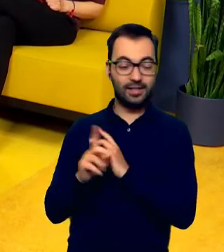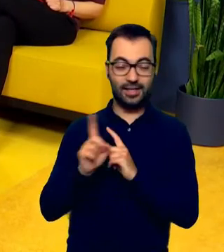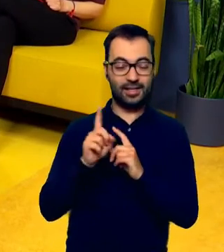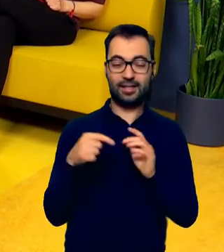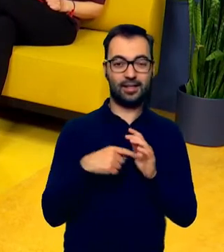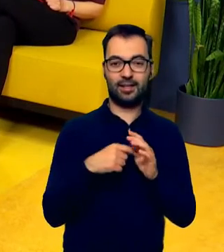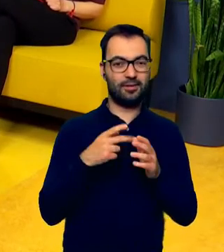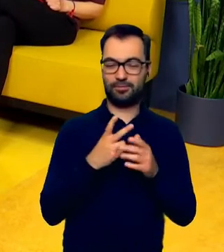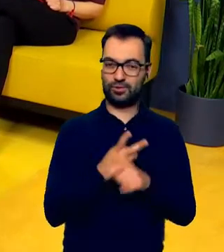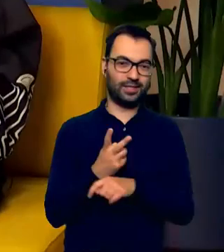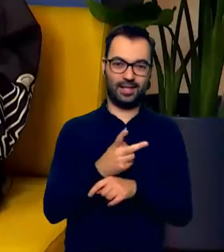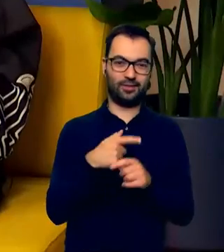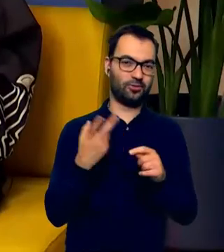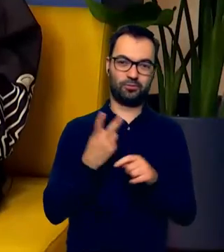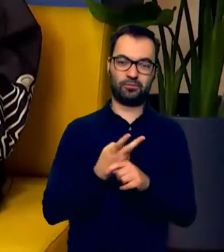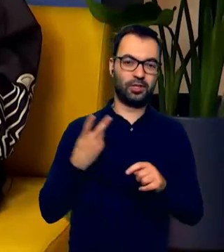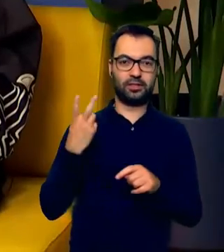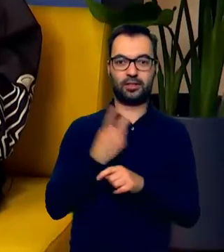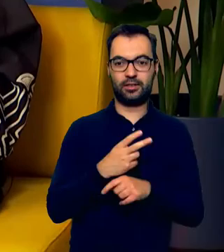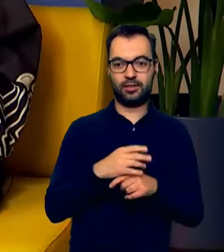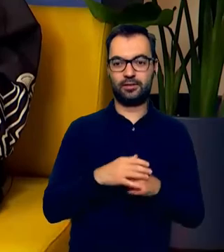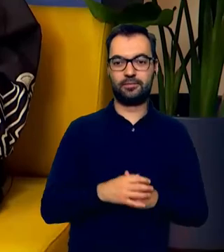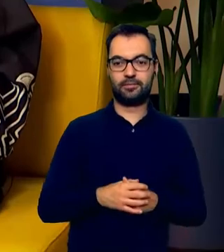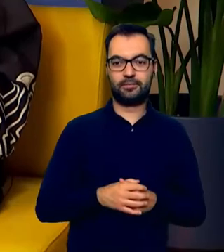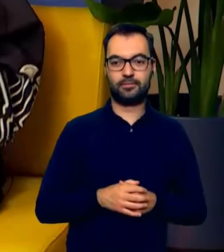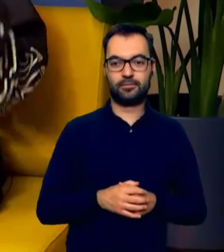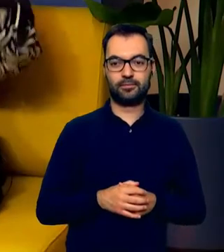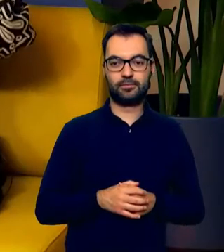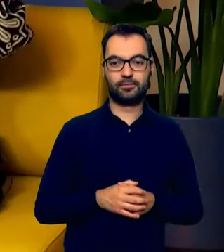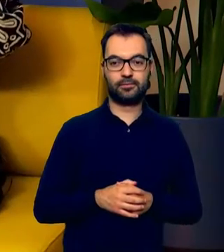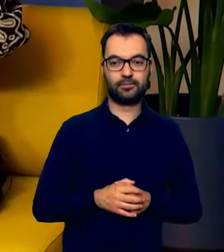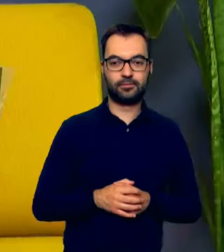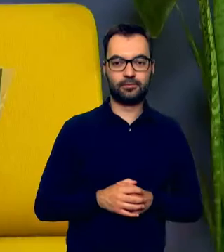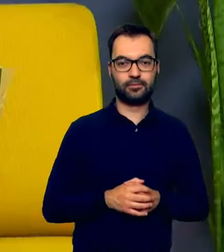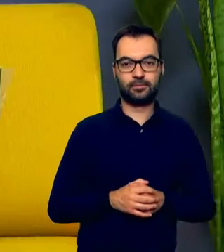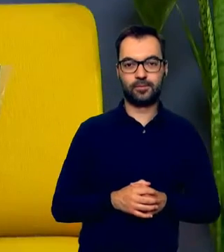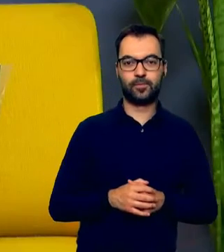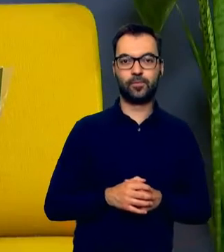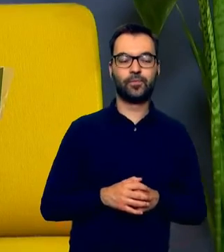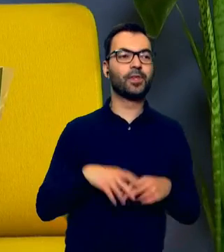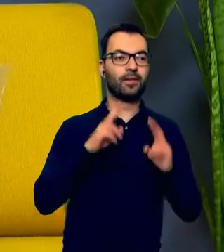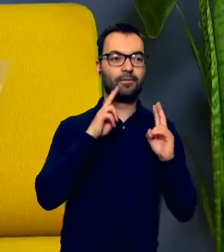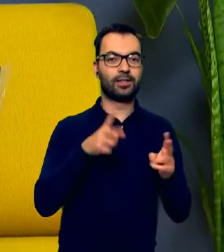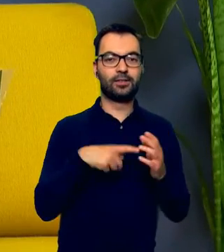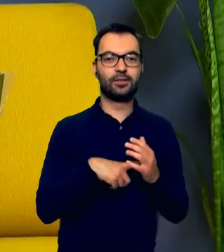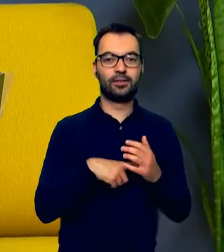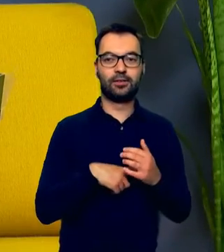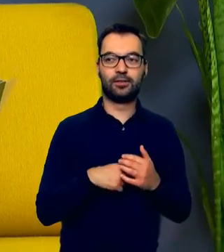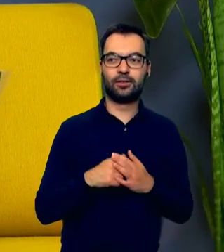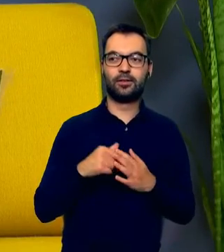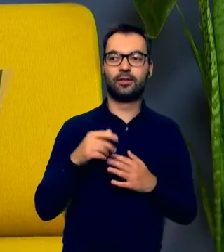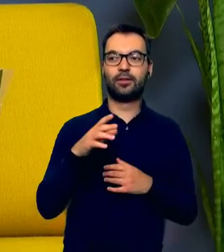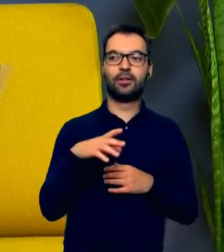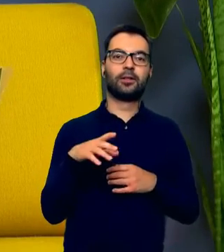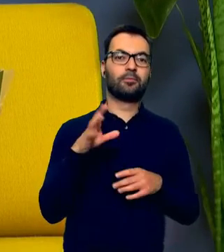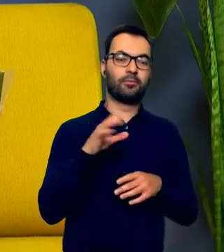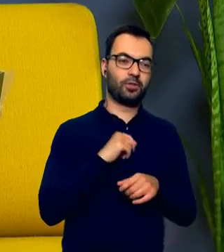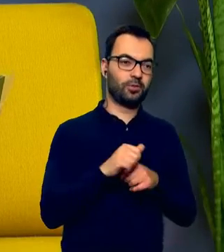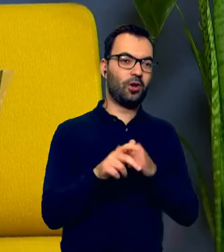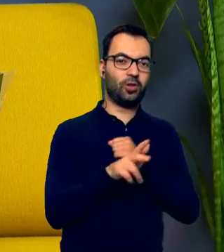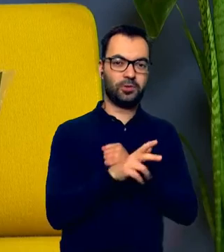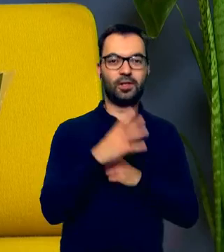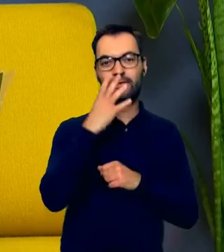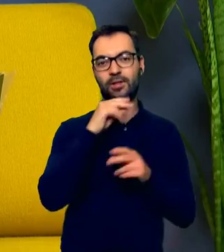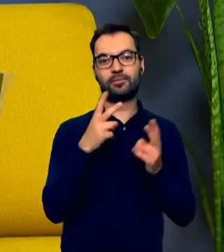Nie, tak. Zapędzenia się w jakąś taką dosyć ślepą uliczkę. No ale myślę, że no rzeczywiście, to wycofuje się z tego, że można mieć 80, wyglądać